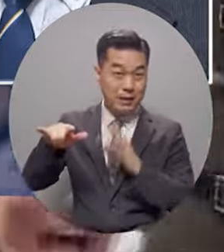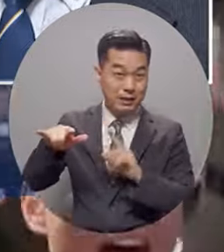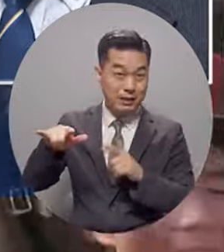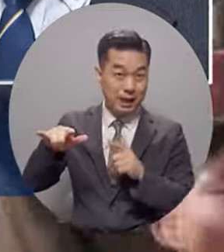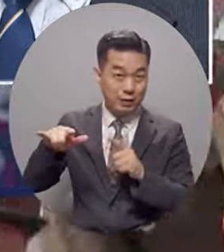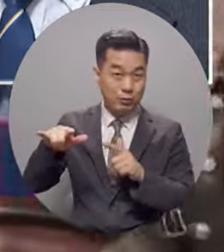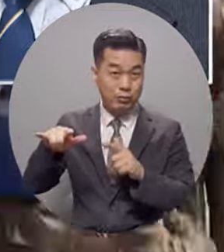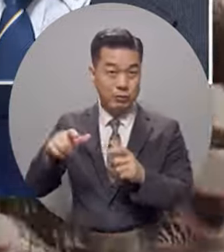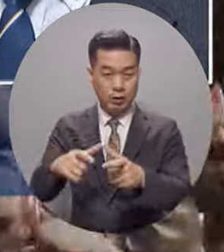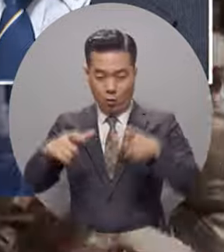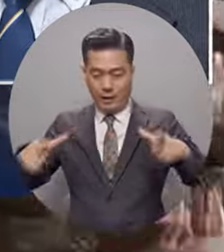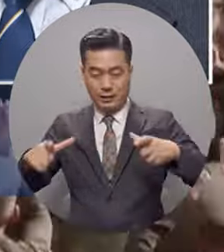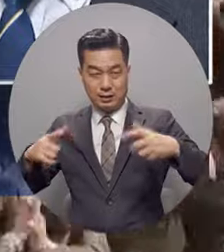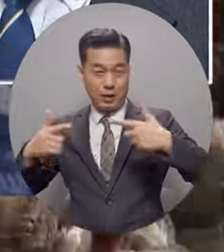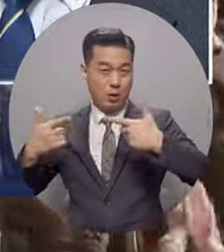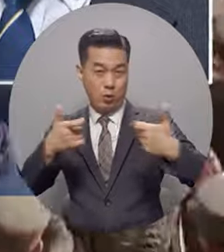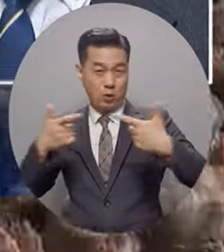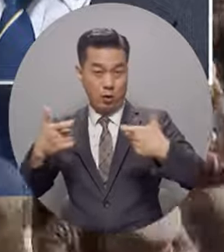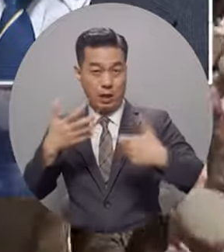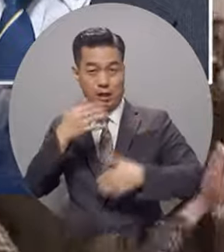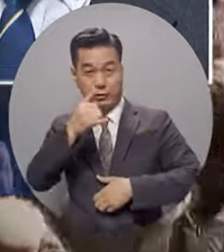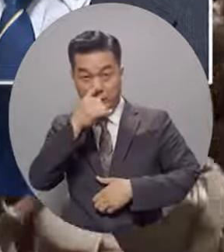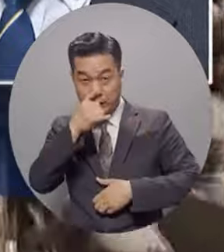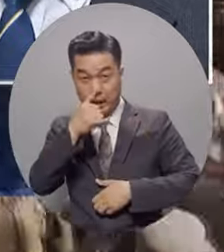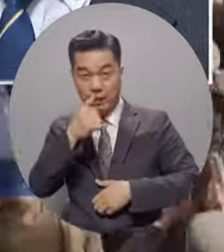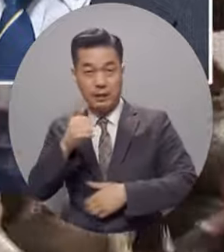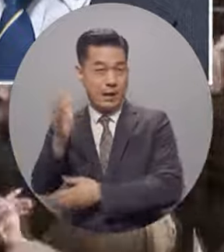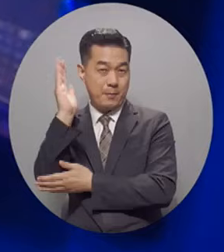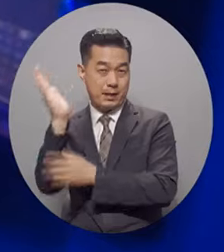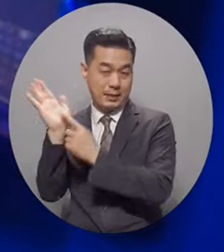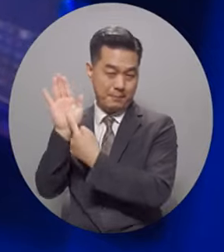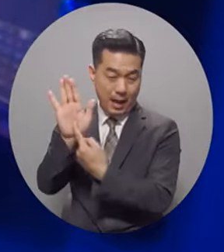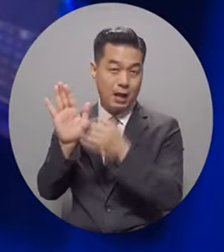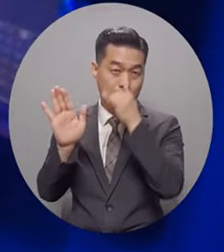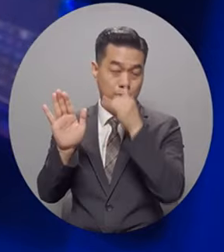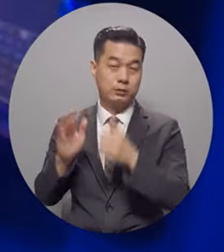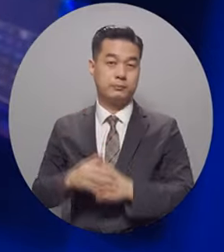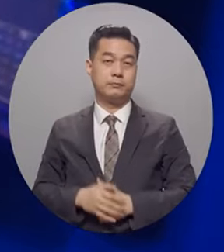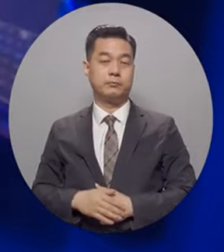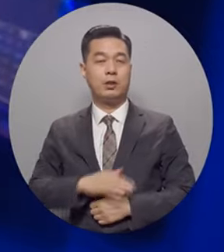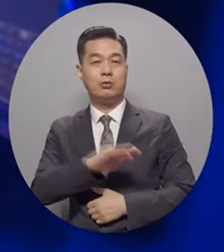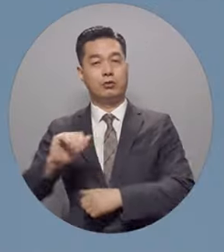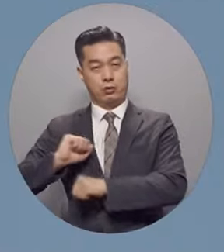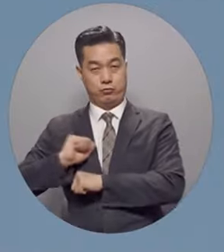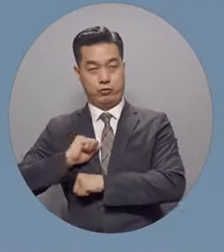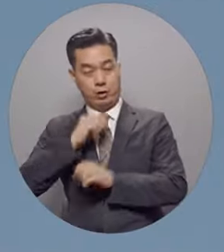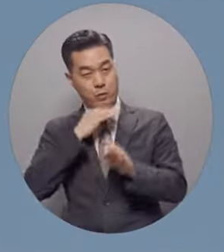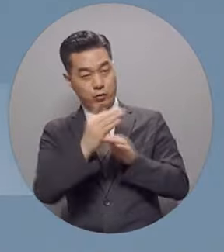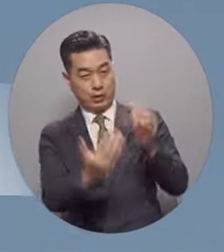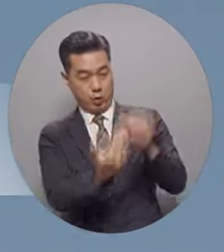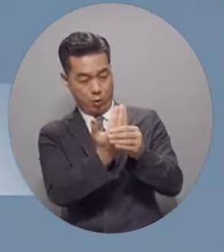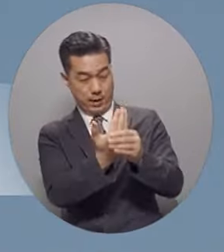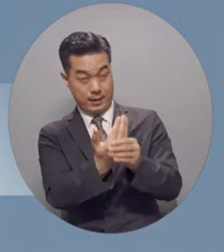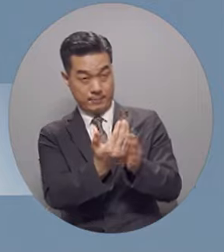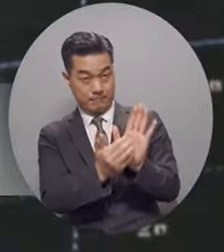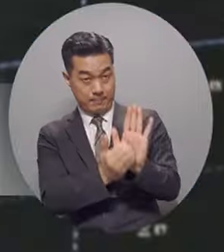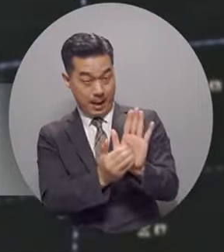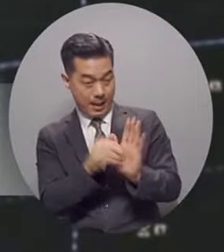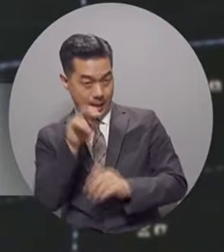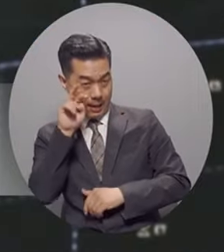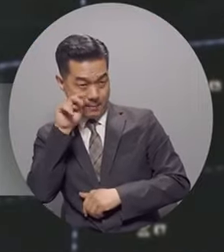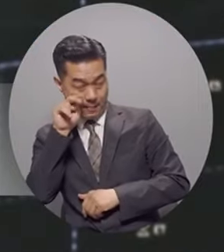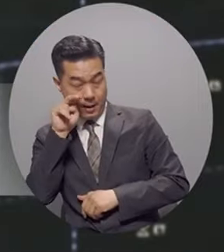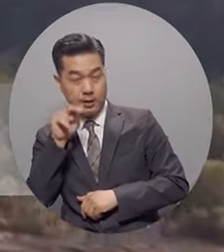교전 행위도 감수할 수 있다 이런 메시지까지 보내는 거죠 우리군도 북한의 도발에 대비해 대북 감시 경계와